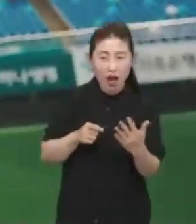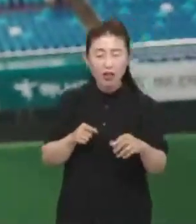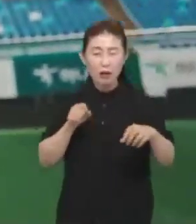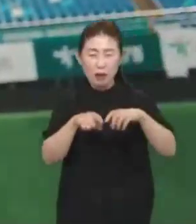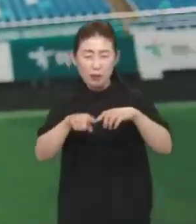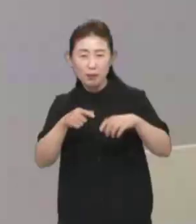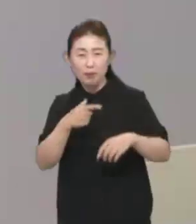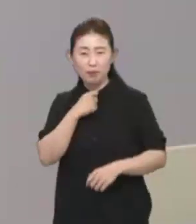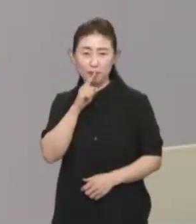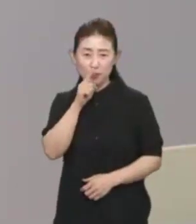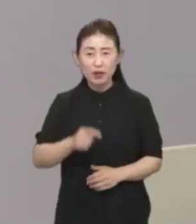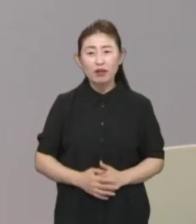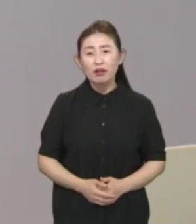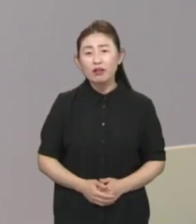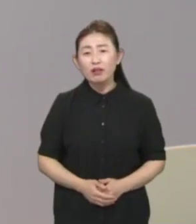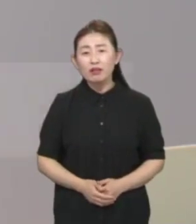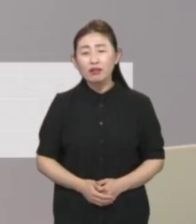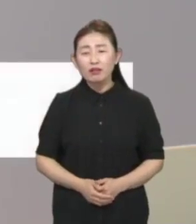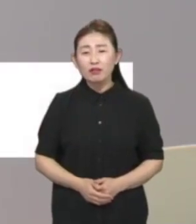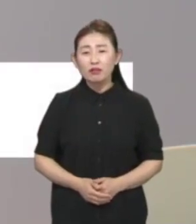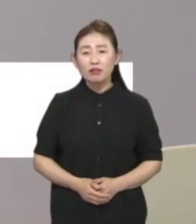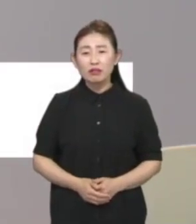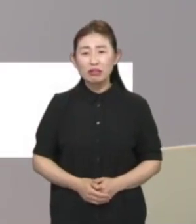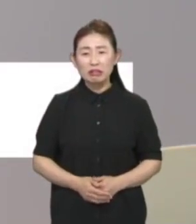포부를 밝혔습니다. Team, I am